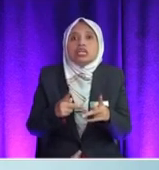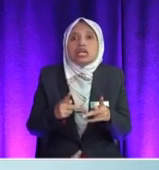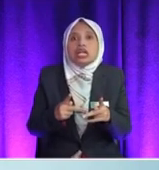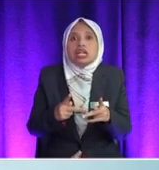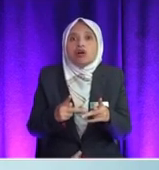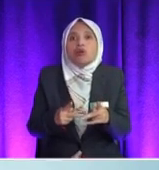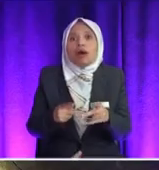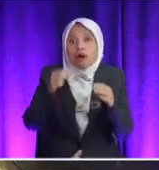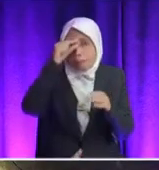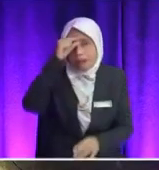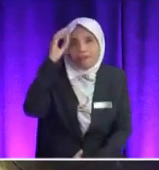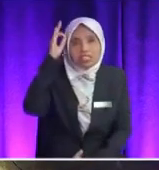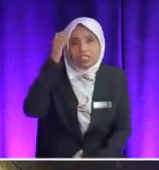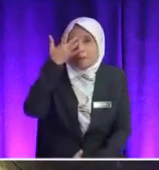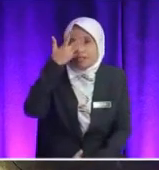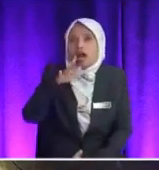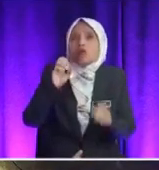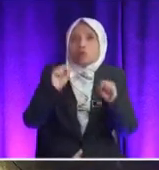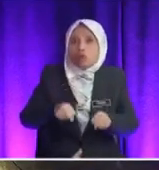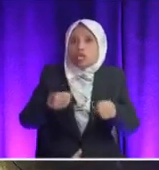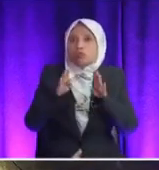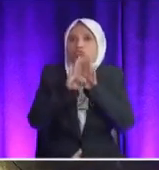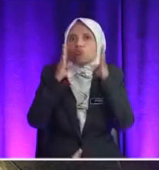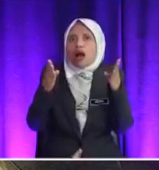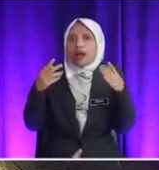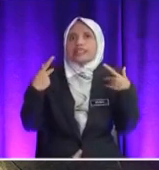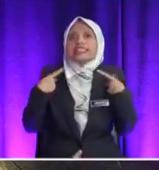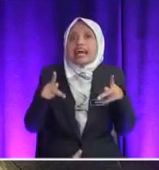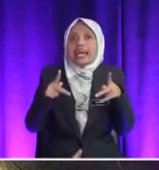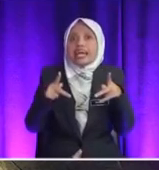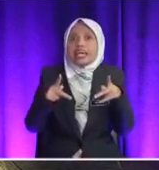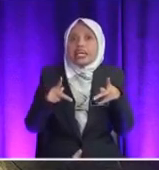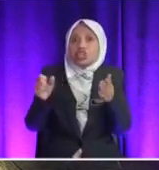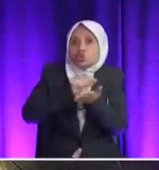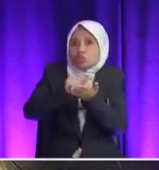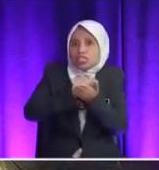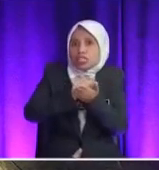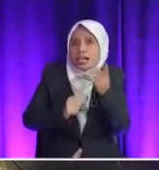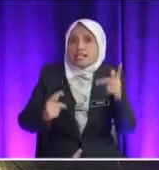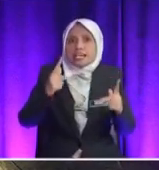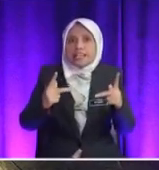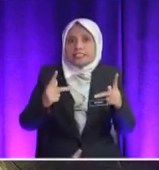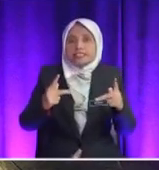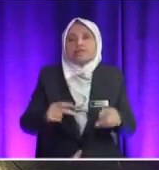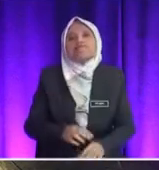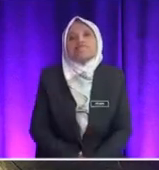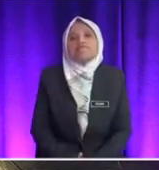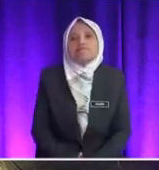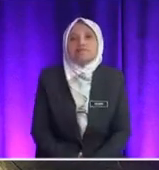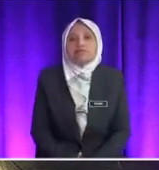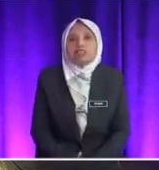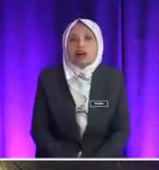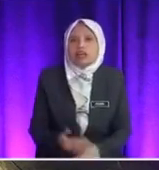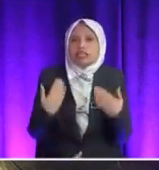kedai cengkrek Strada azab tuh banyak kejutan kritis sang ayah dengan